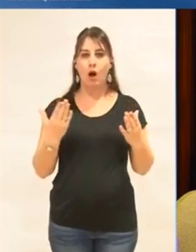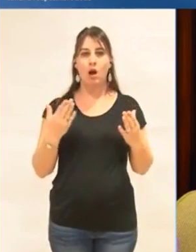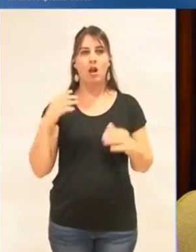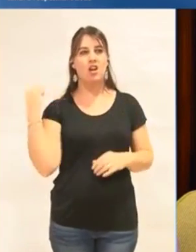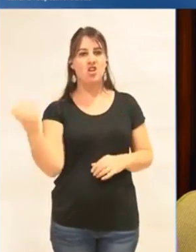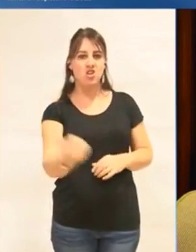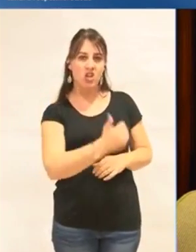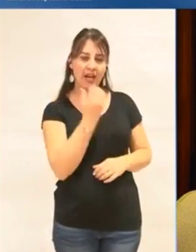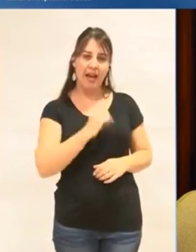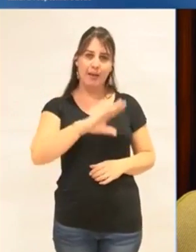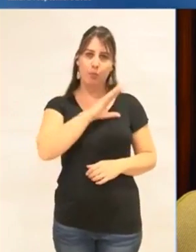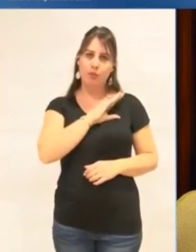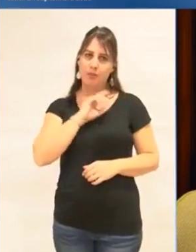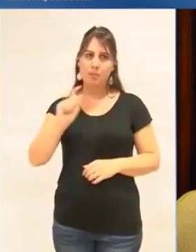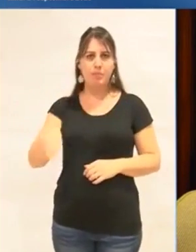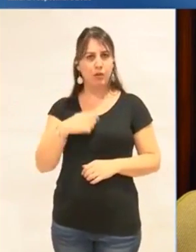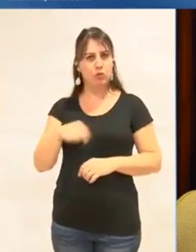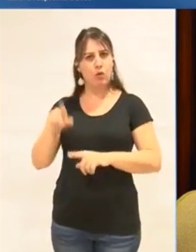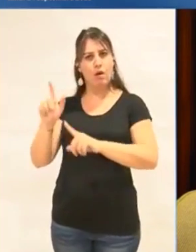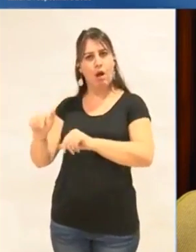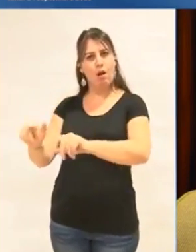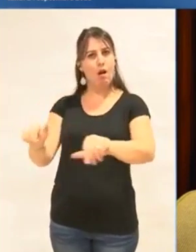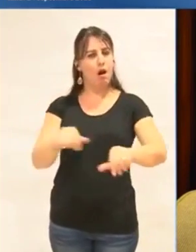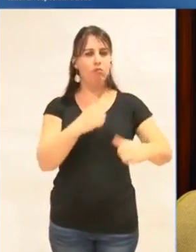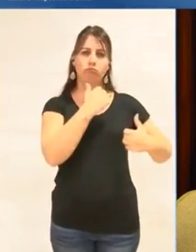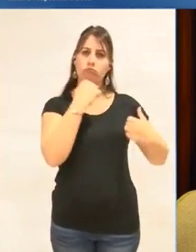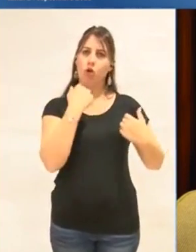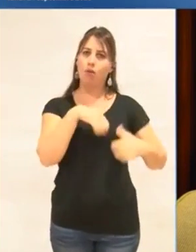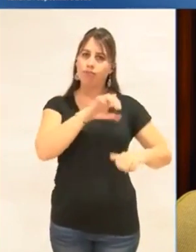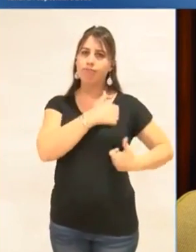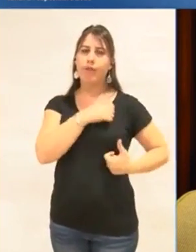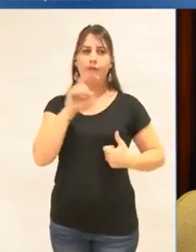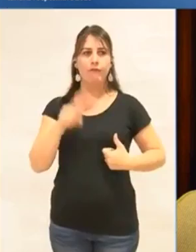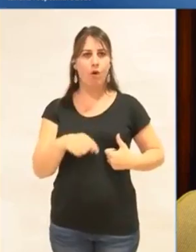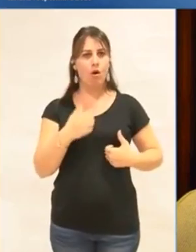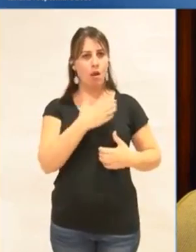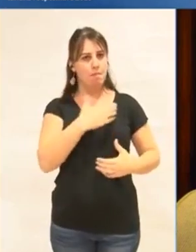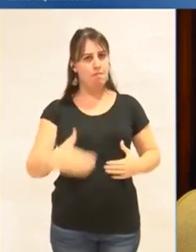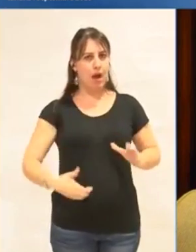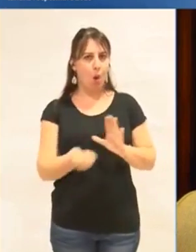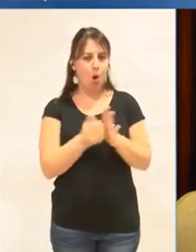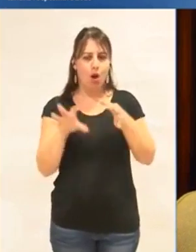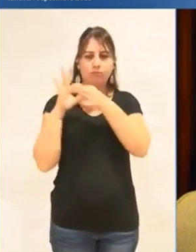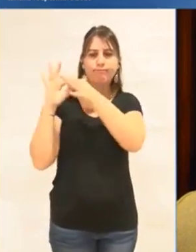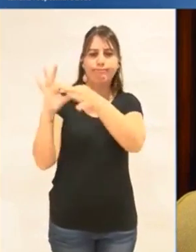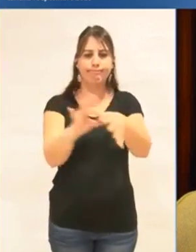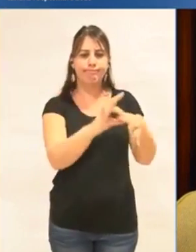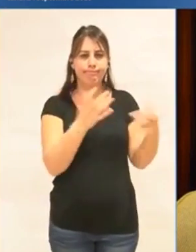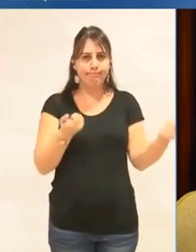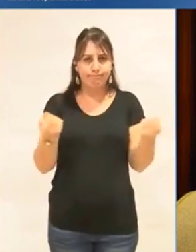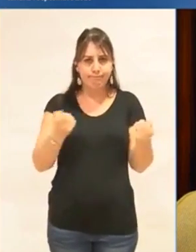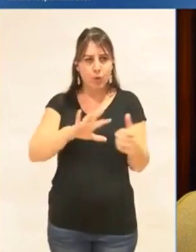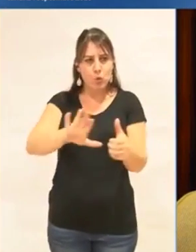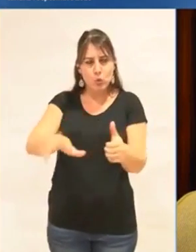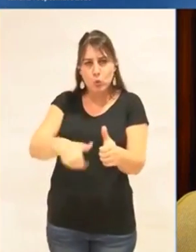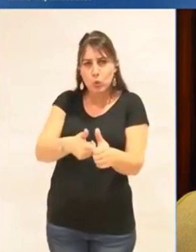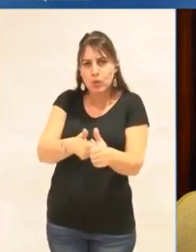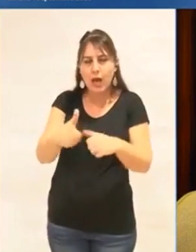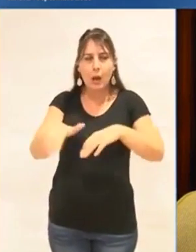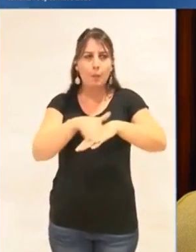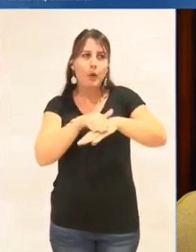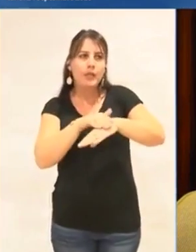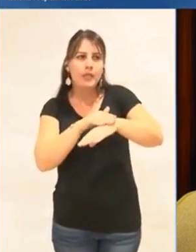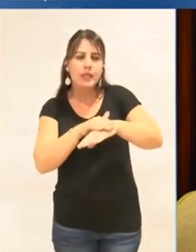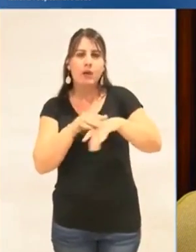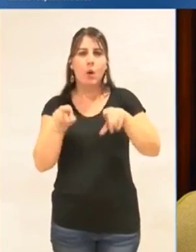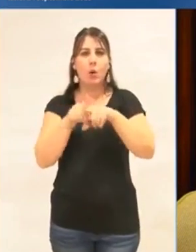chacun, le rôle évidemment que vous jouez en tant que maire dans le dispositif de coordination, de soutien à certaines politiques, le rôle que joue